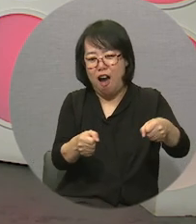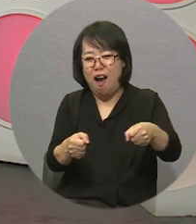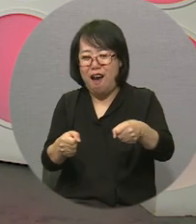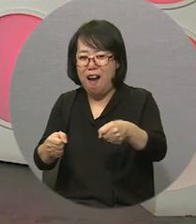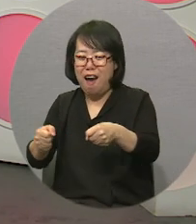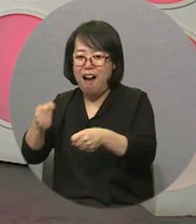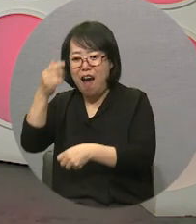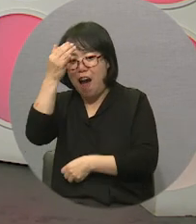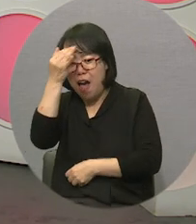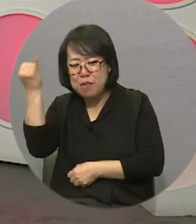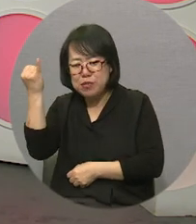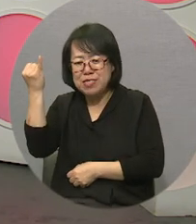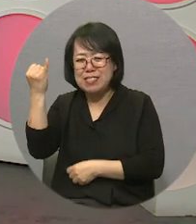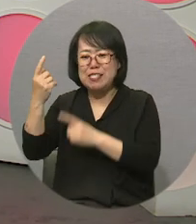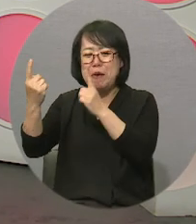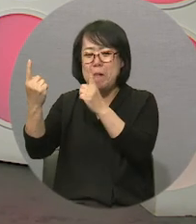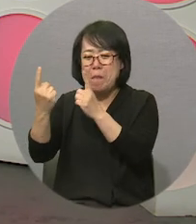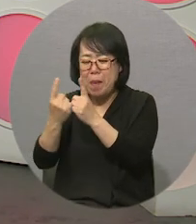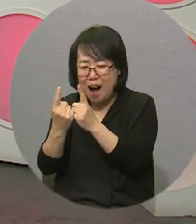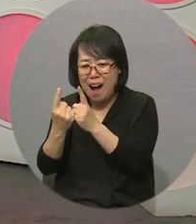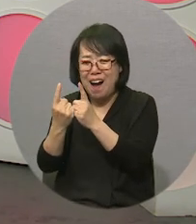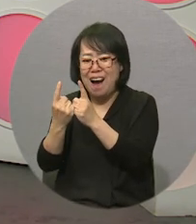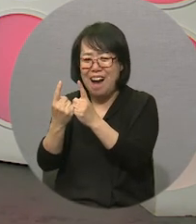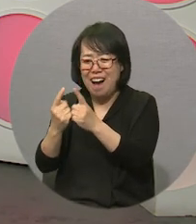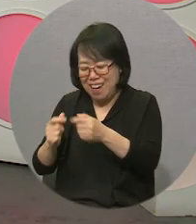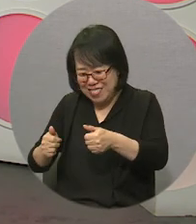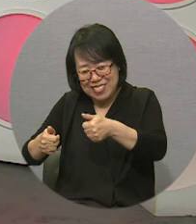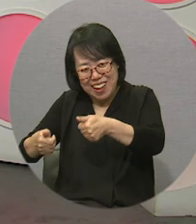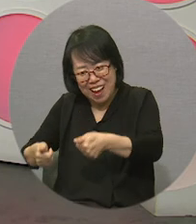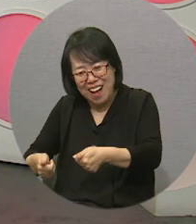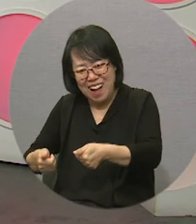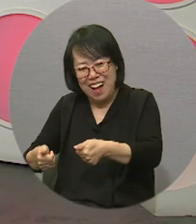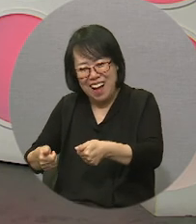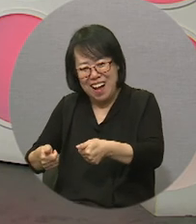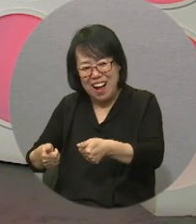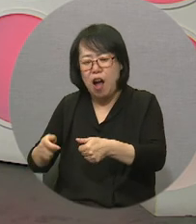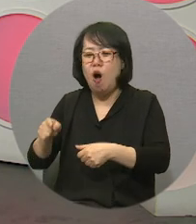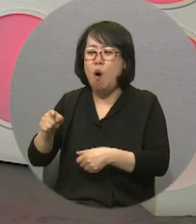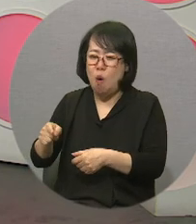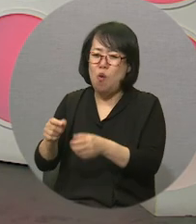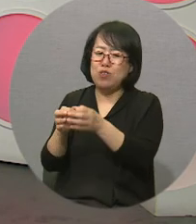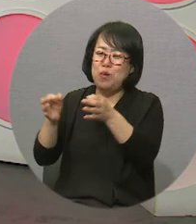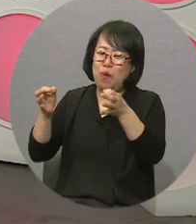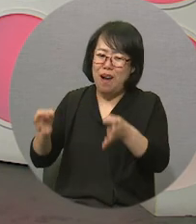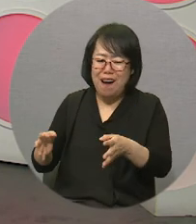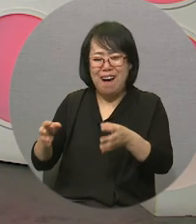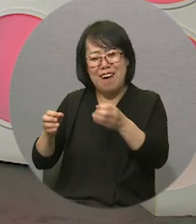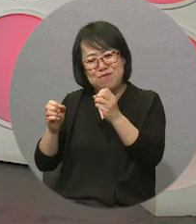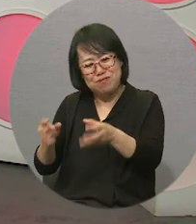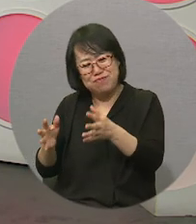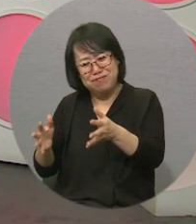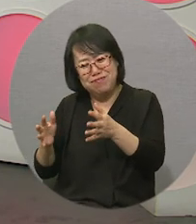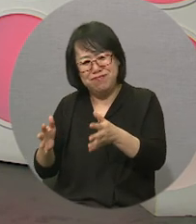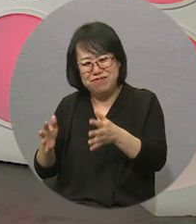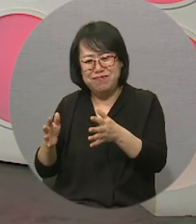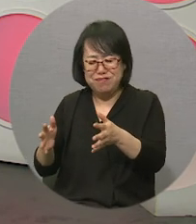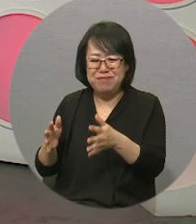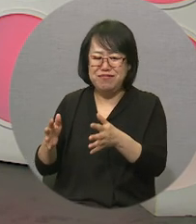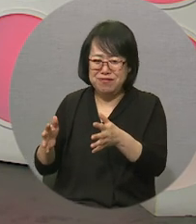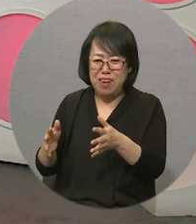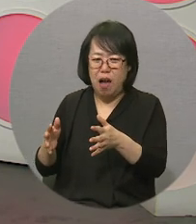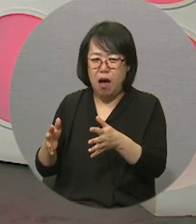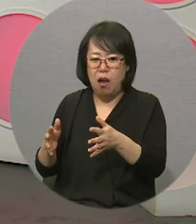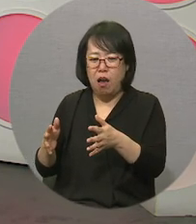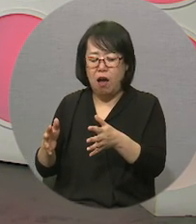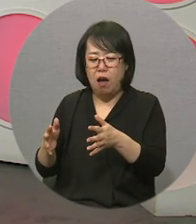향했고 할머니와 인사를 나누며 친구랑 그동안 쌓였던 수다를 떨다 보니까